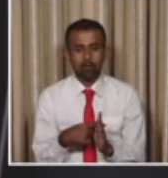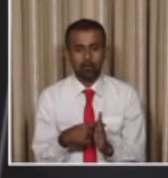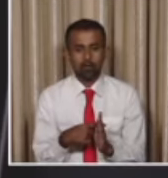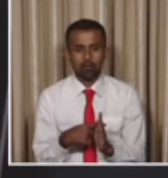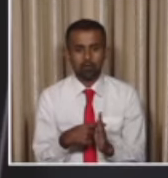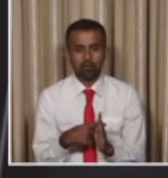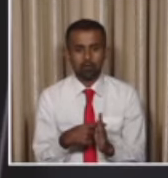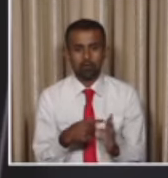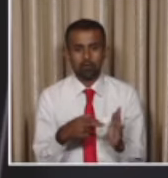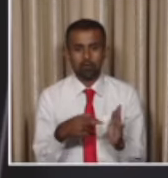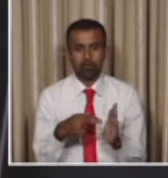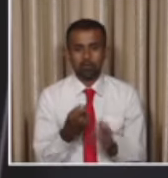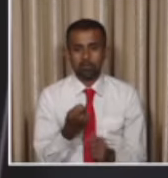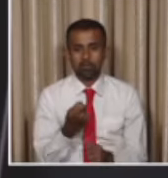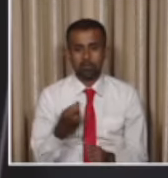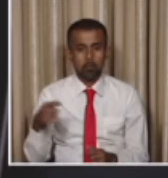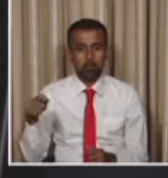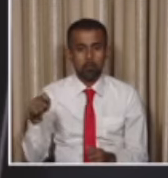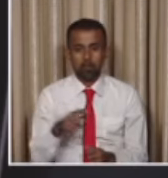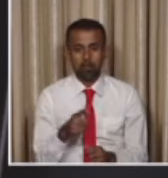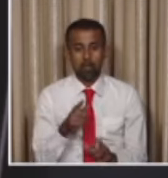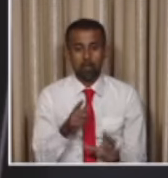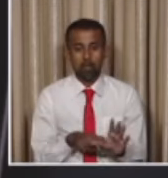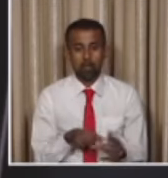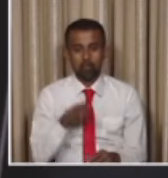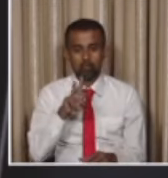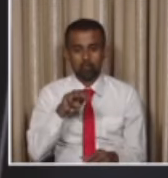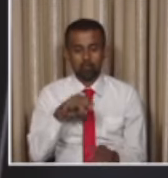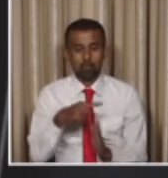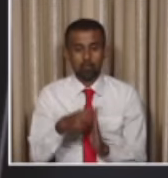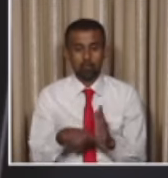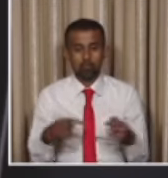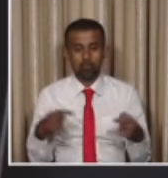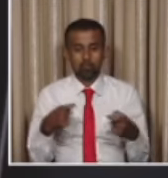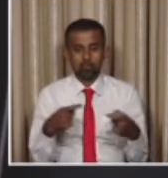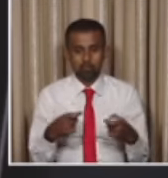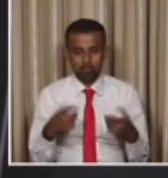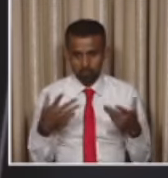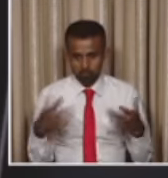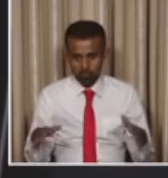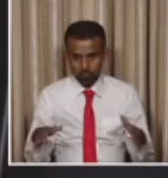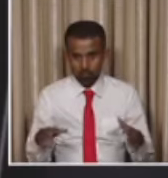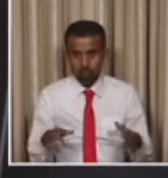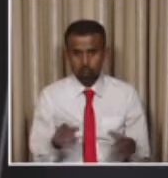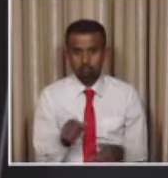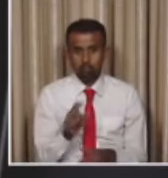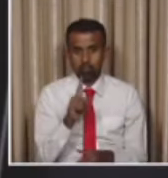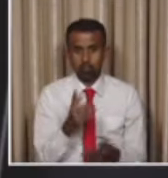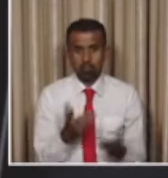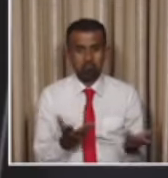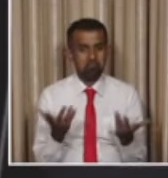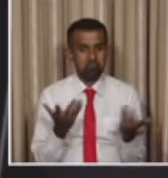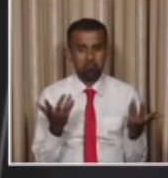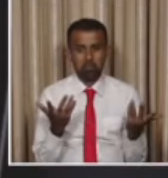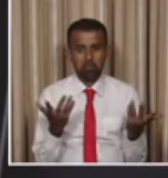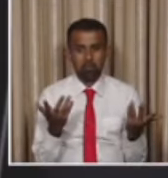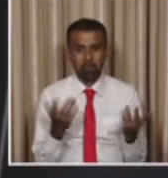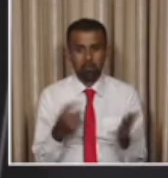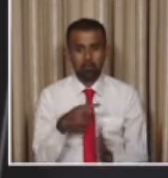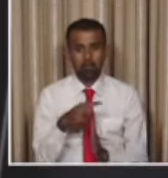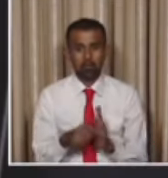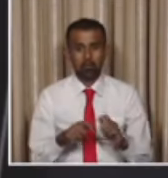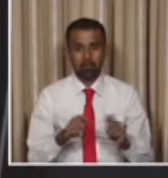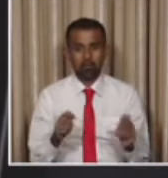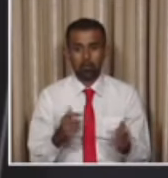රටක් සල්ලි වලට ගන්න බෑ. අවුරුදු 30ක් මේ රටේ යුද්ධය තිබිලා එක්කෙනෙකුටවත් කරන්න බැරි වෙච්ච එක. රට කඩන්න